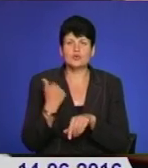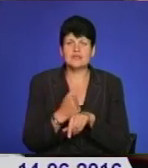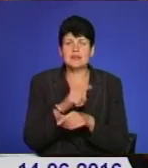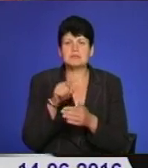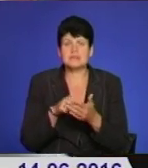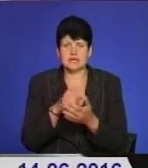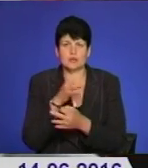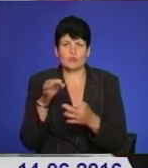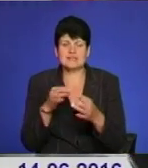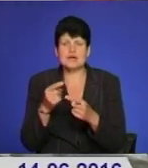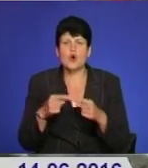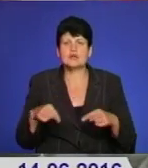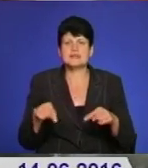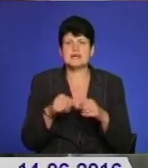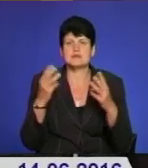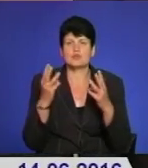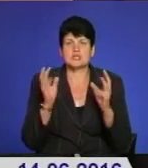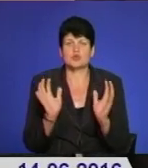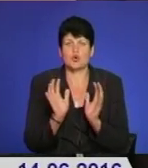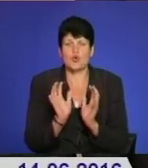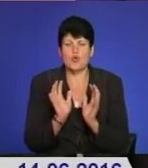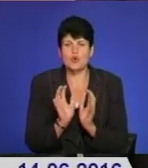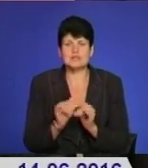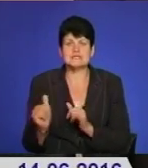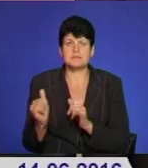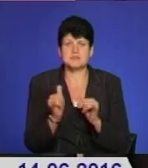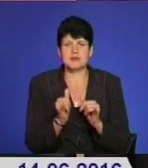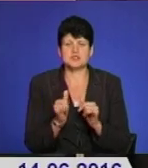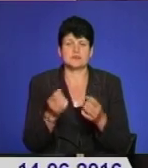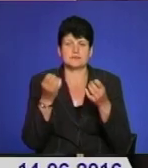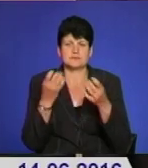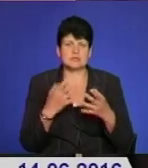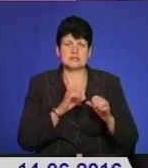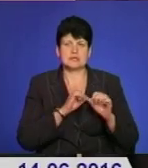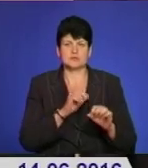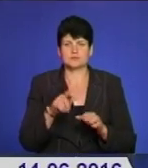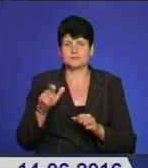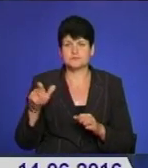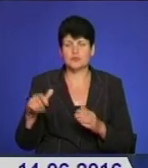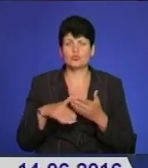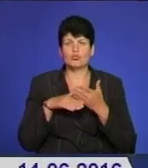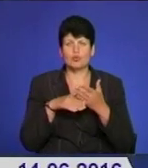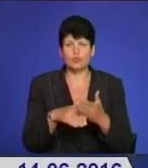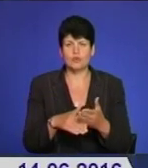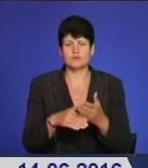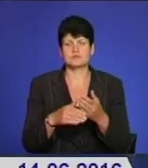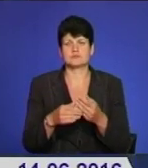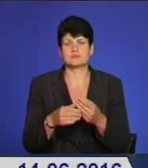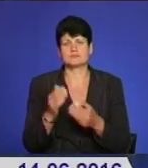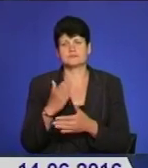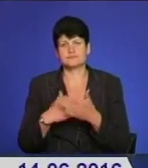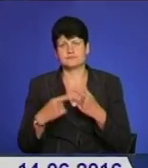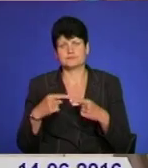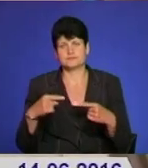обговорювали – організація пожежної охорони на місцях, забезпечення цивільного захисту громадян, допомога соціально незахищеним верствам